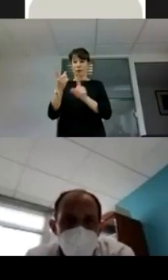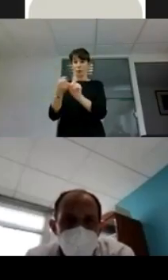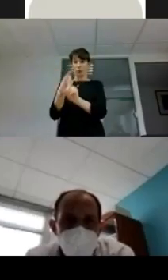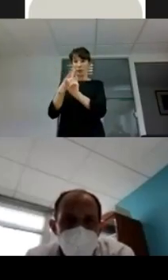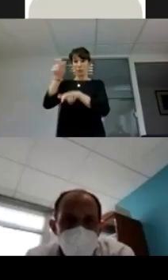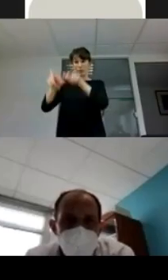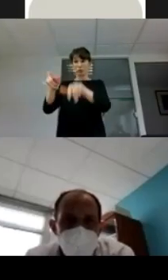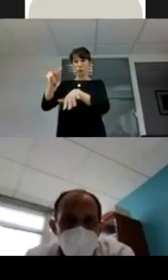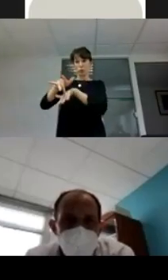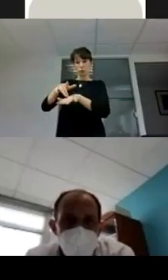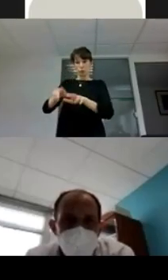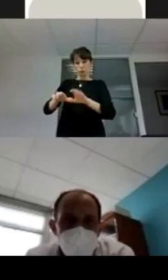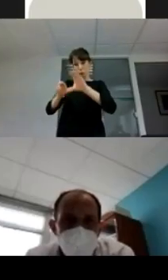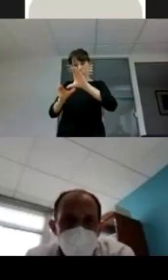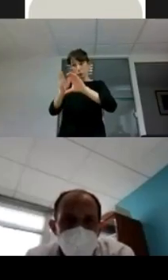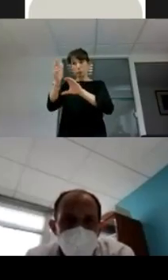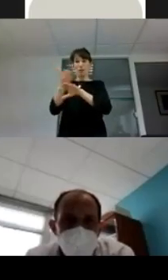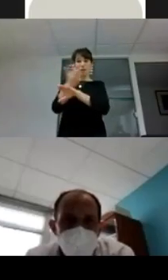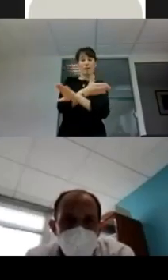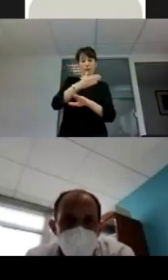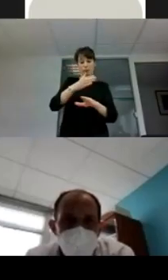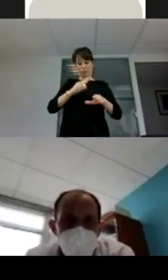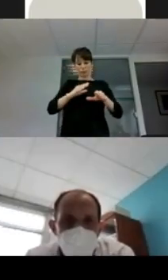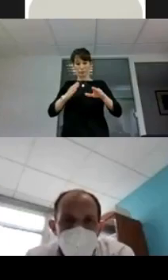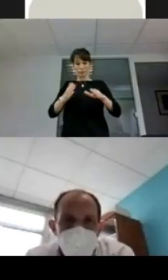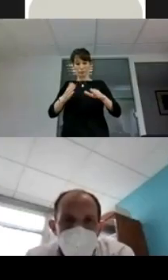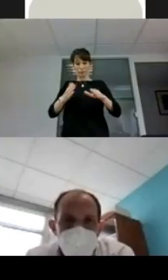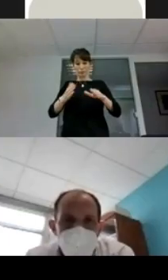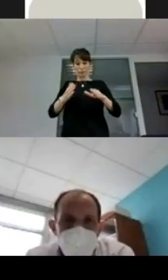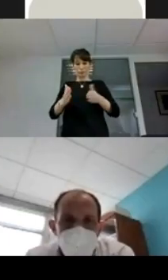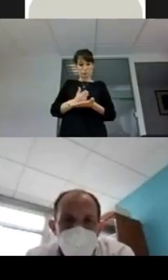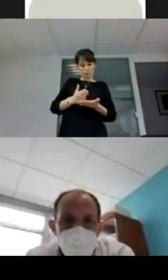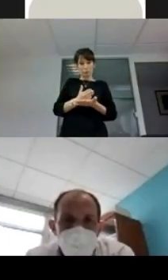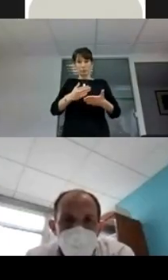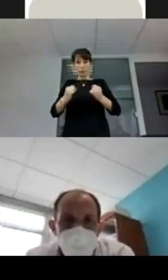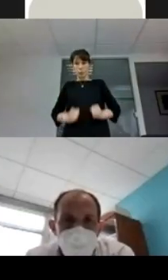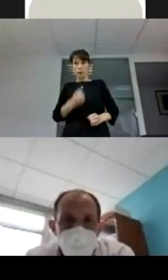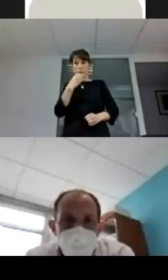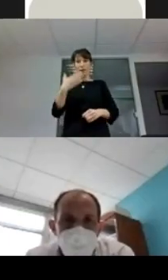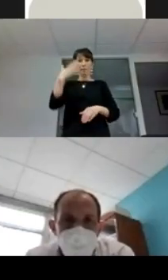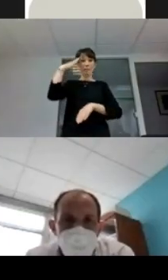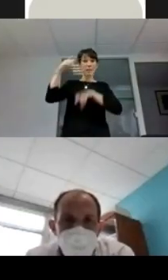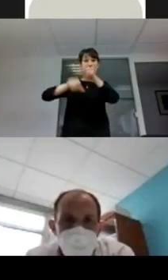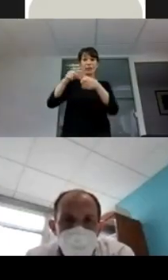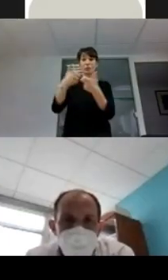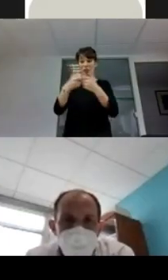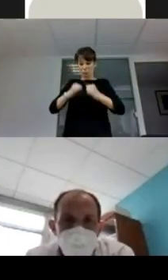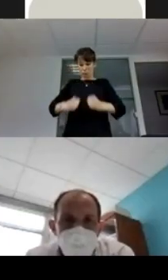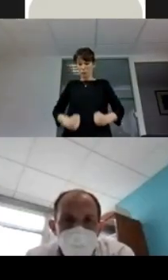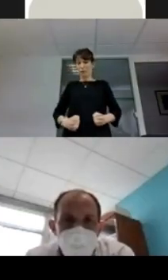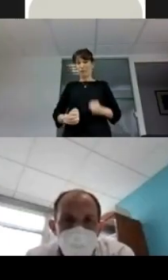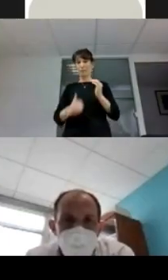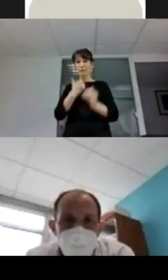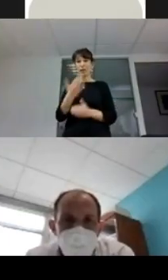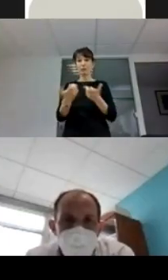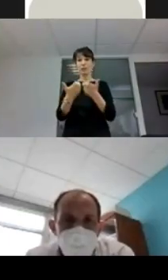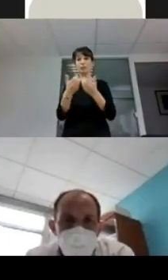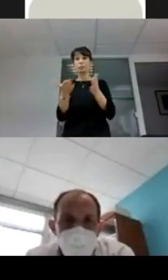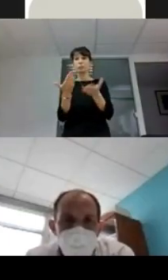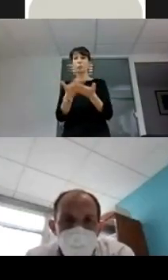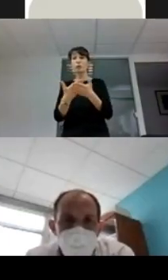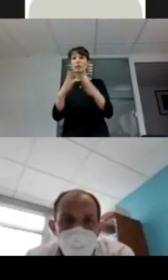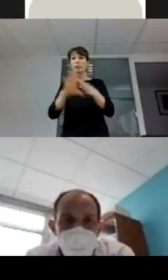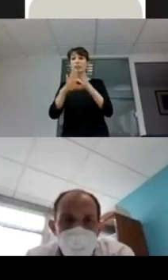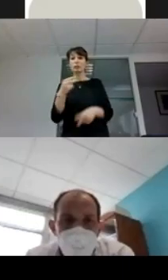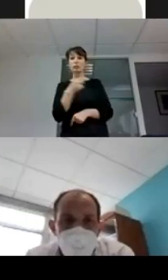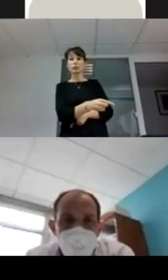J'insiste vraiment sur la préparation, puisqu'on recherche donc des petits polypes. Certains sont plans, comme on verra sur la diapositive suivante. Et avec une préparation